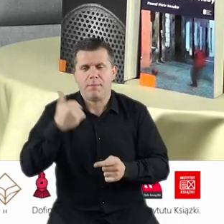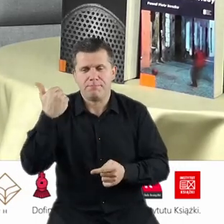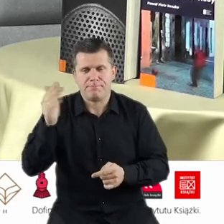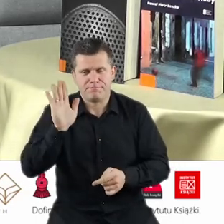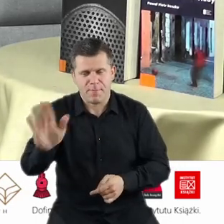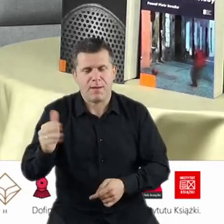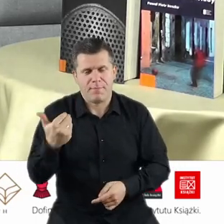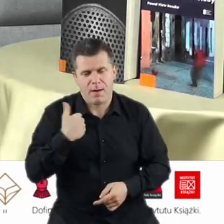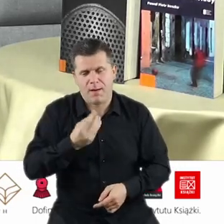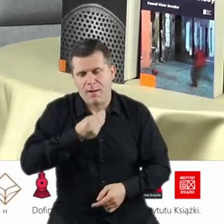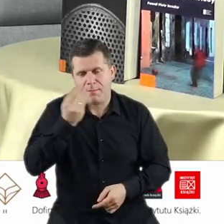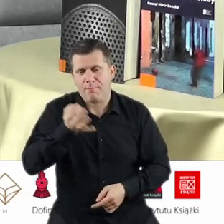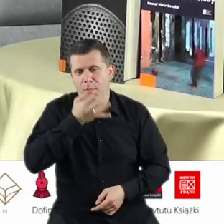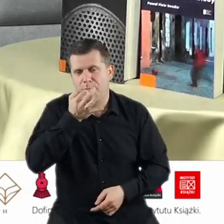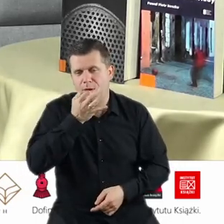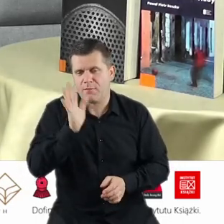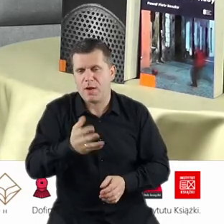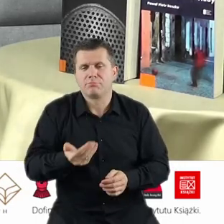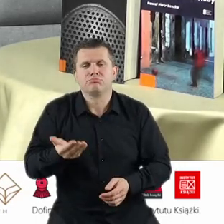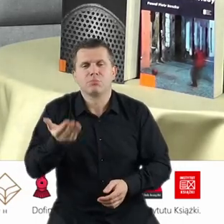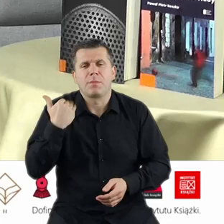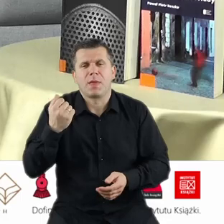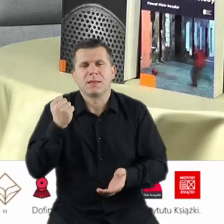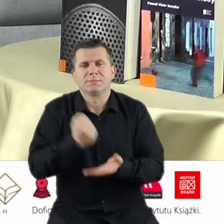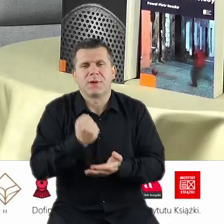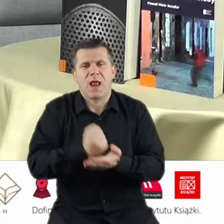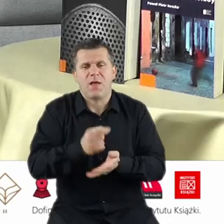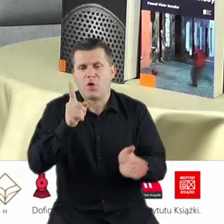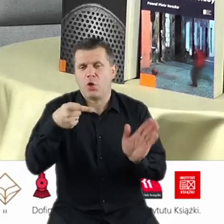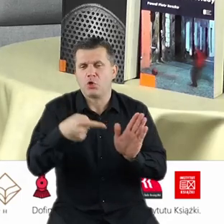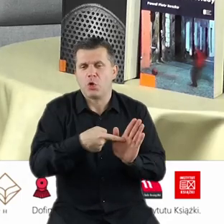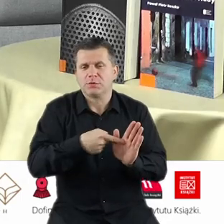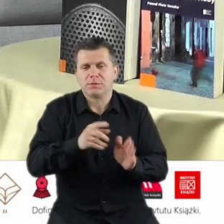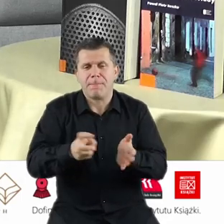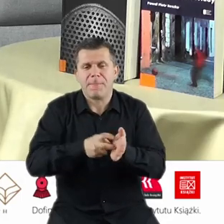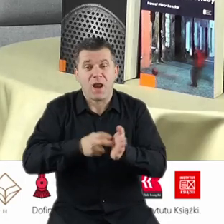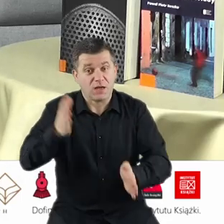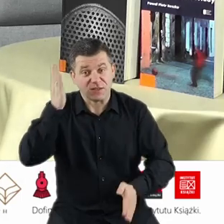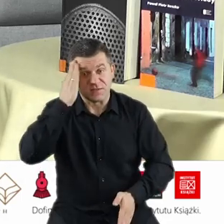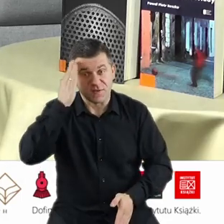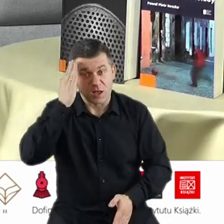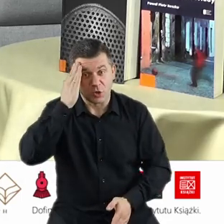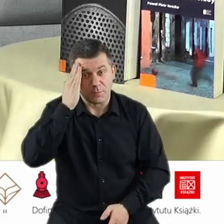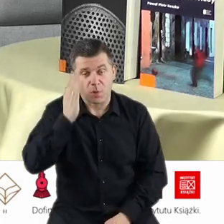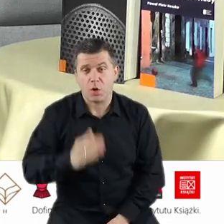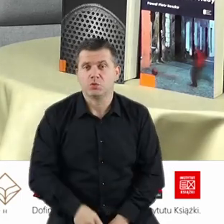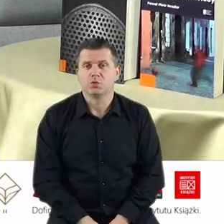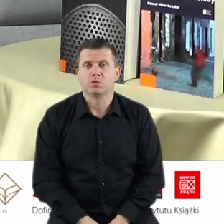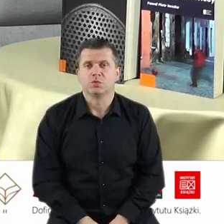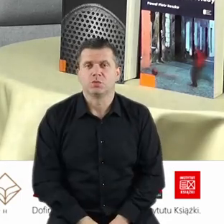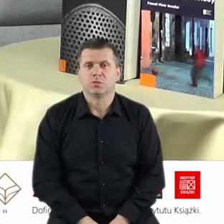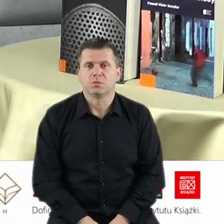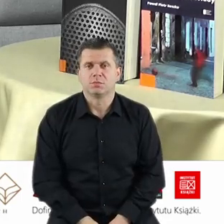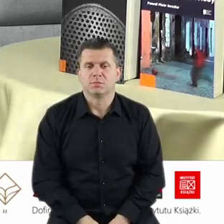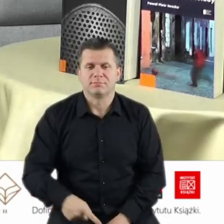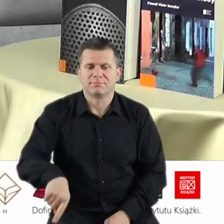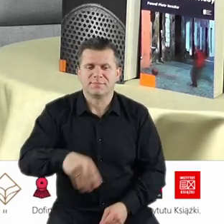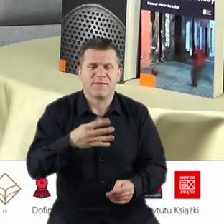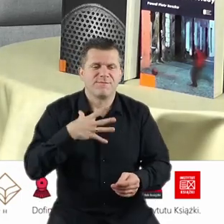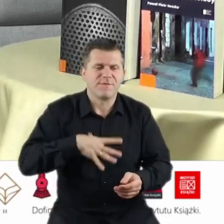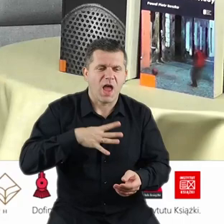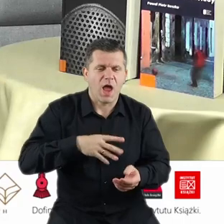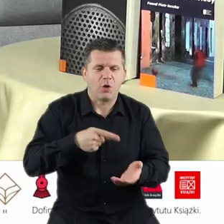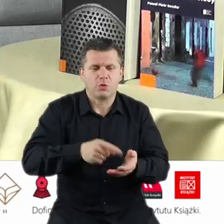rację poprawił. Jeszcze wracając do tego poprzedniego wątku dotyczącego braku świadomości,